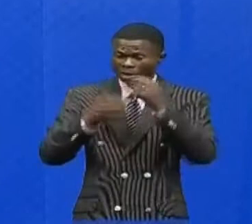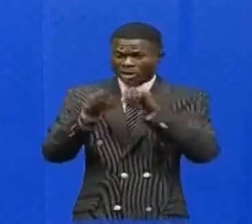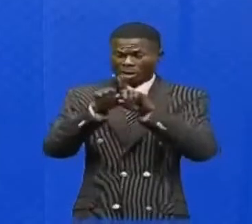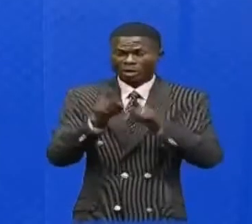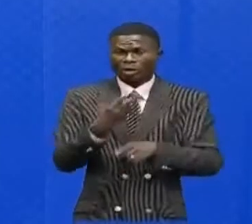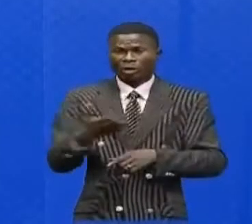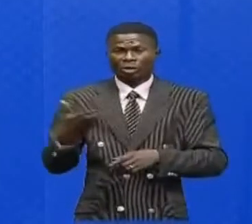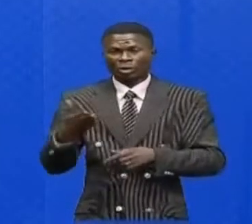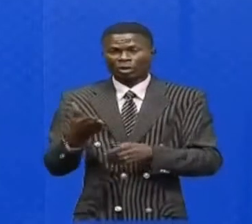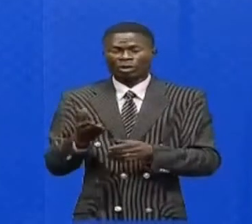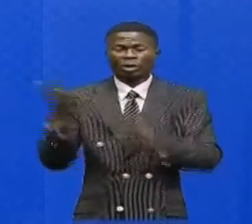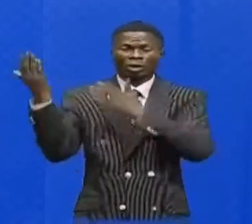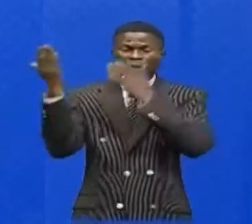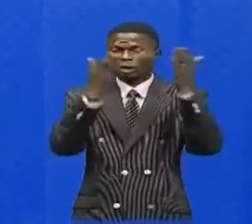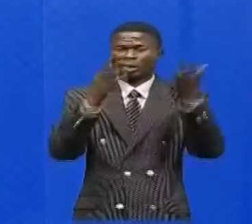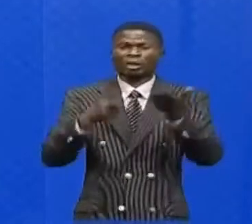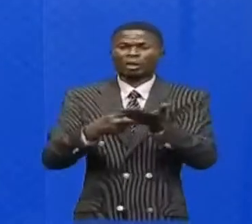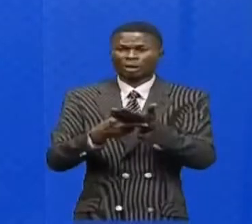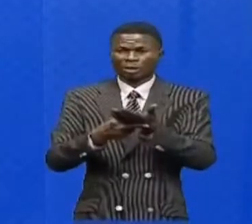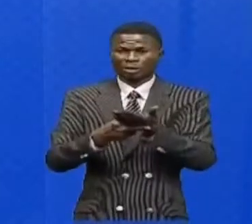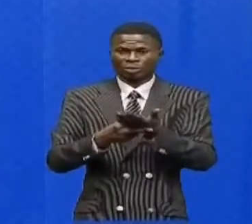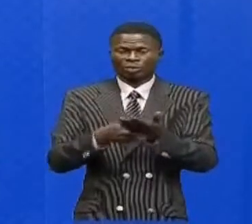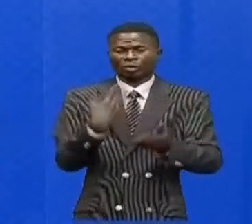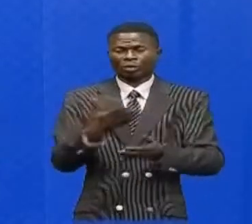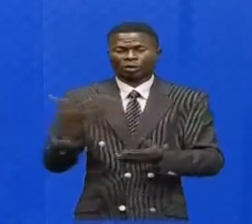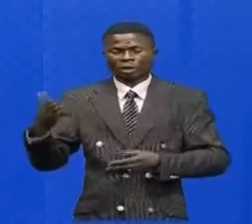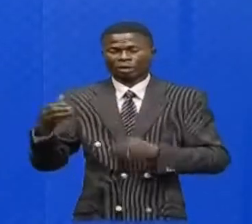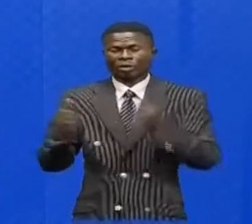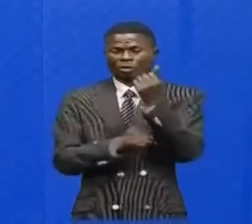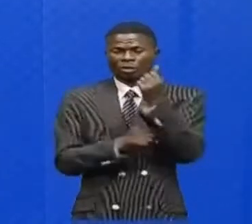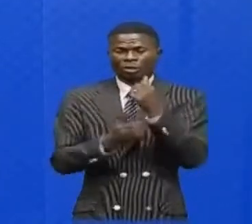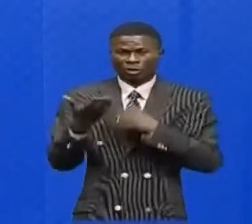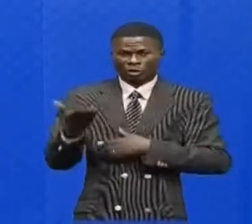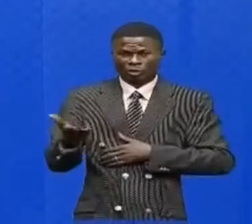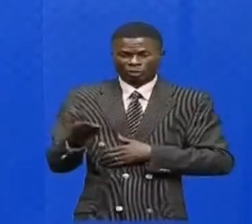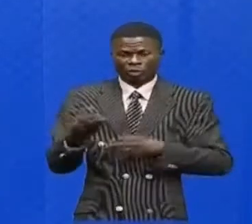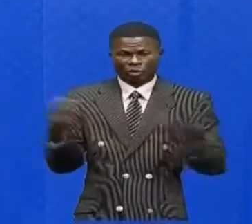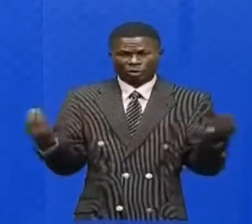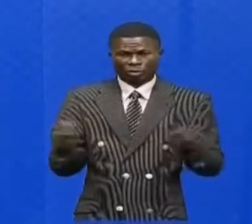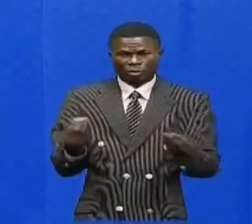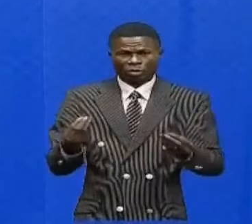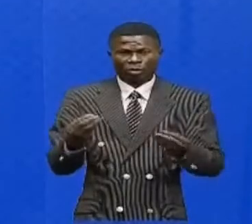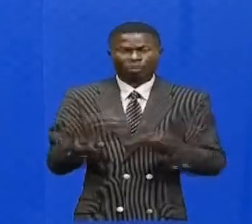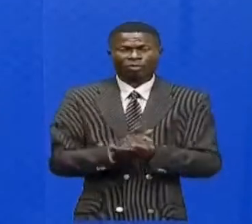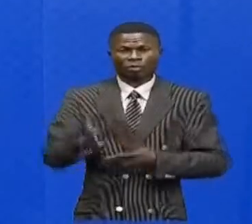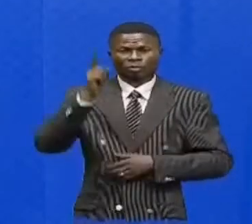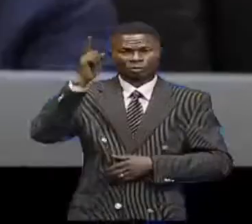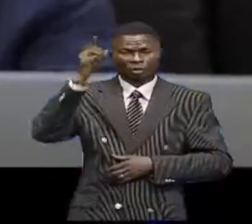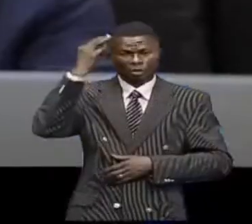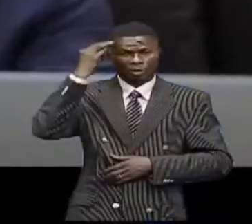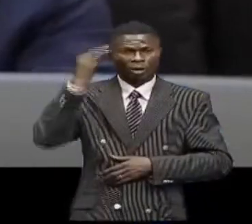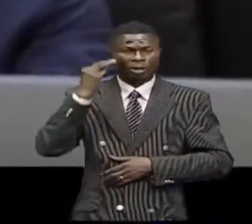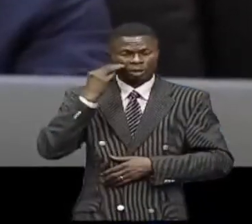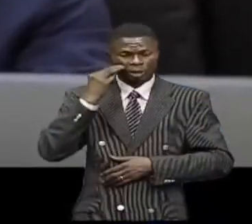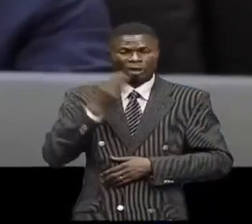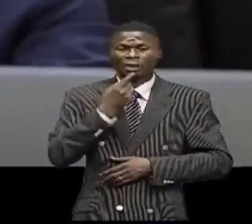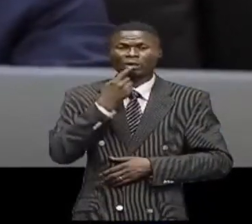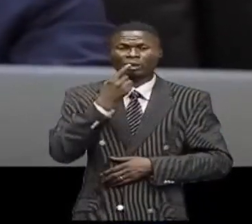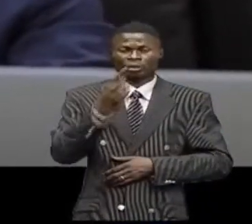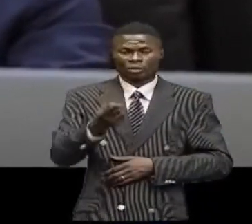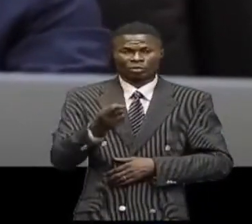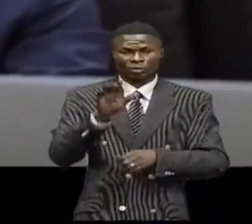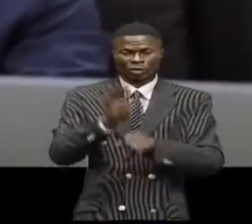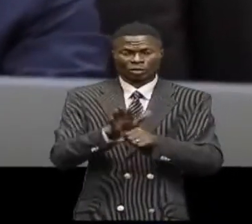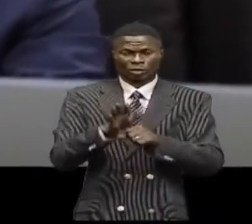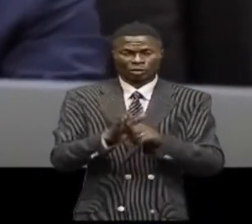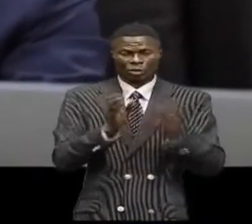sur le coût des transports des biens et des personnes. C'est ainsi que le Premier ministre a présidé plusieurs